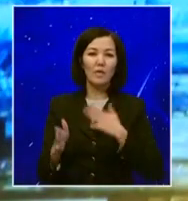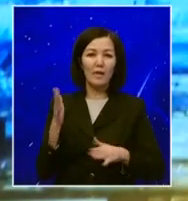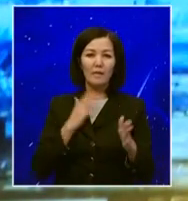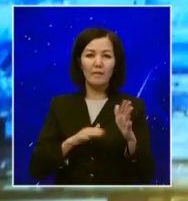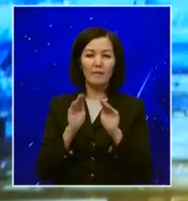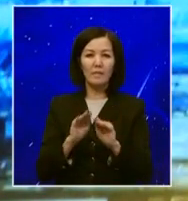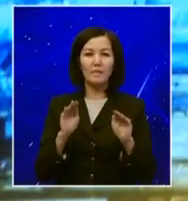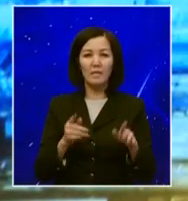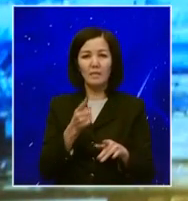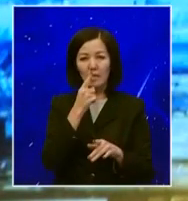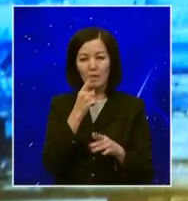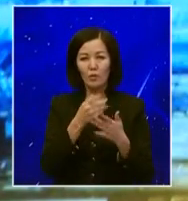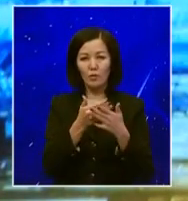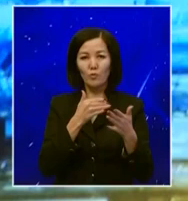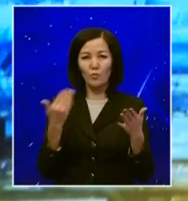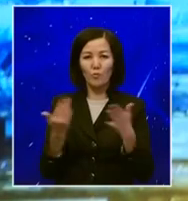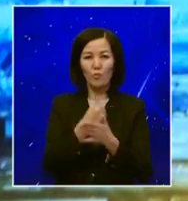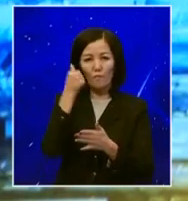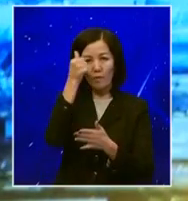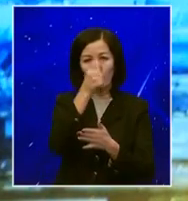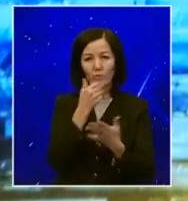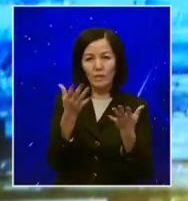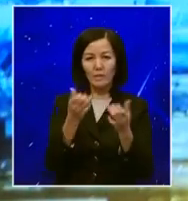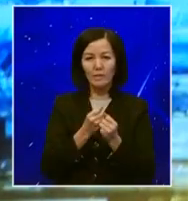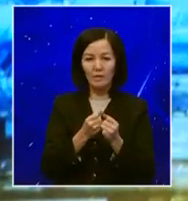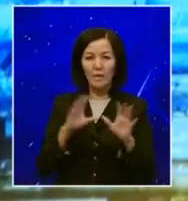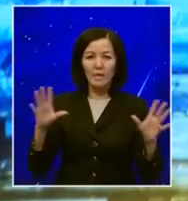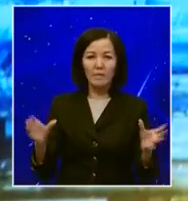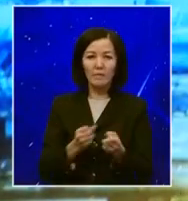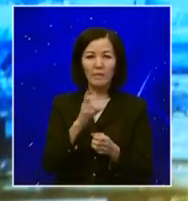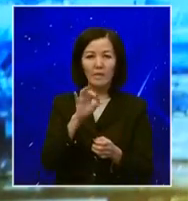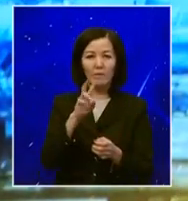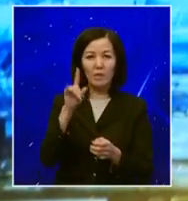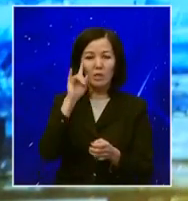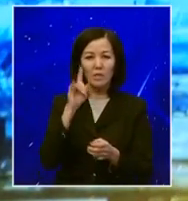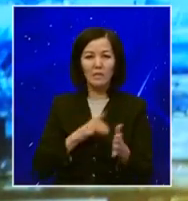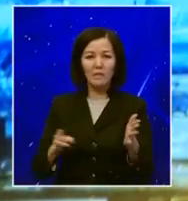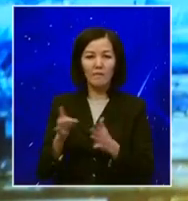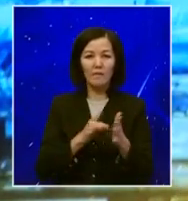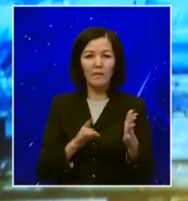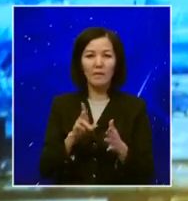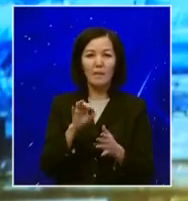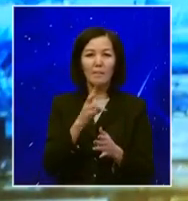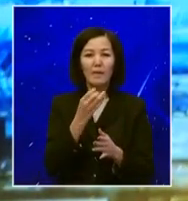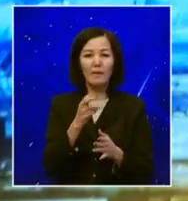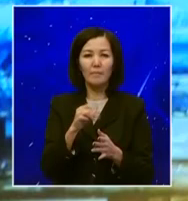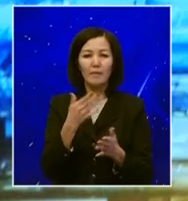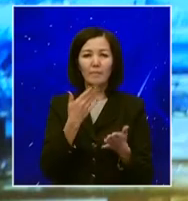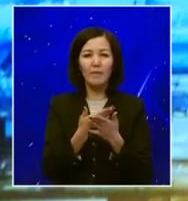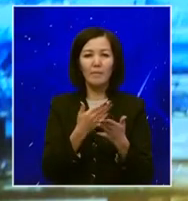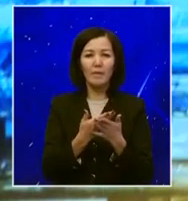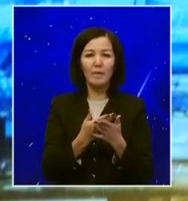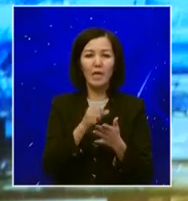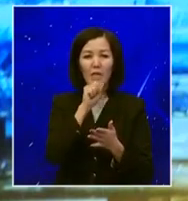Священный долг радовать детей в канун Нового года взяли на себя спасатели Бекшиказахского района. Брандмейстеры примерили